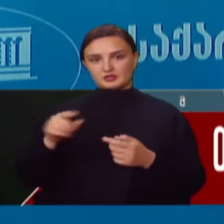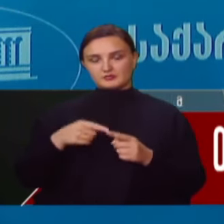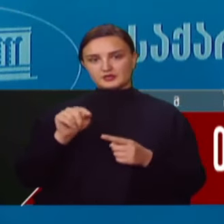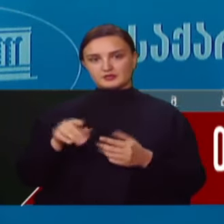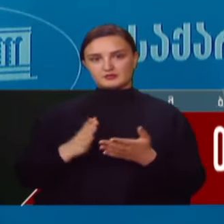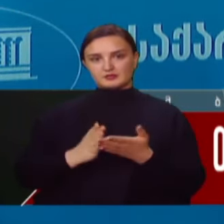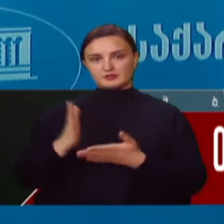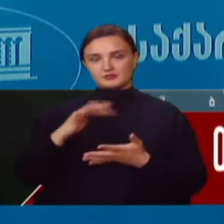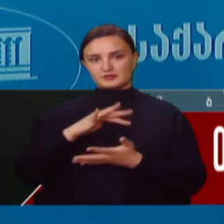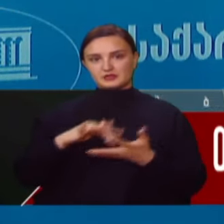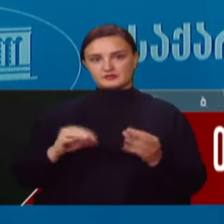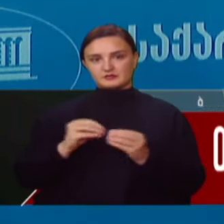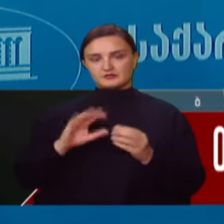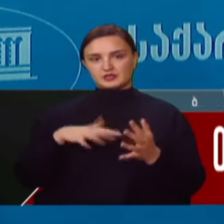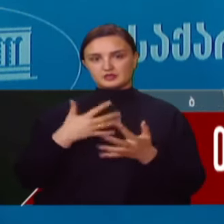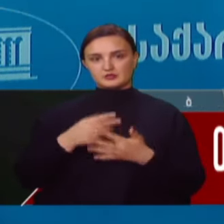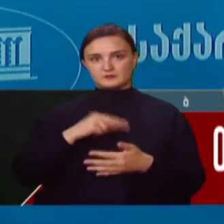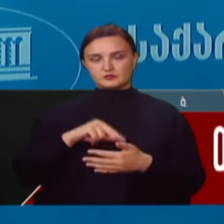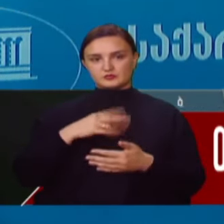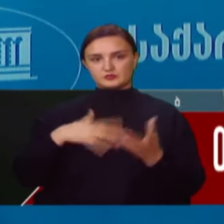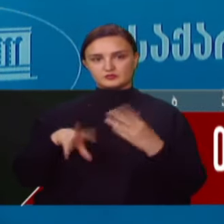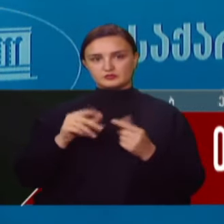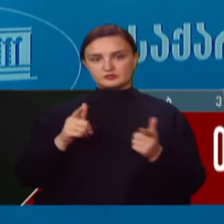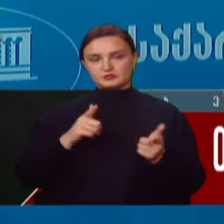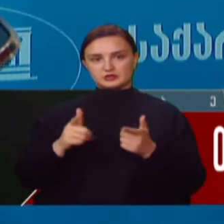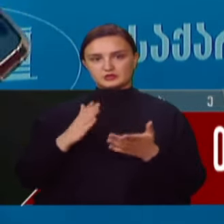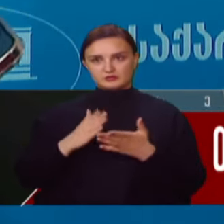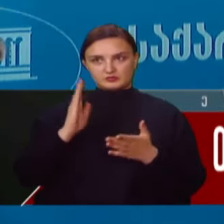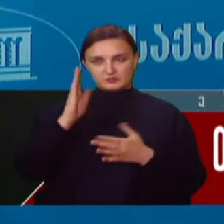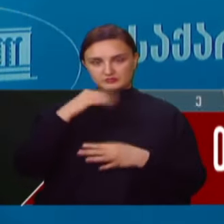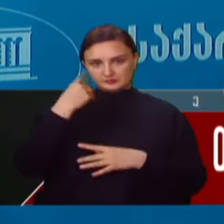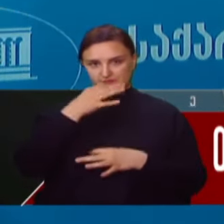ამ მიმართულებით განვაგრძელებთ აქტიურად მუშაობას. ჩვენ მზად ვართ მომავალზე წავიღოთ პასუხისგებლობა.